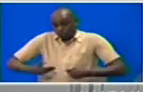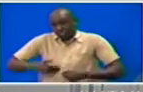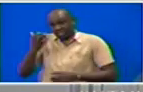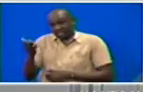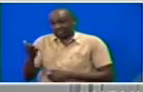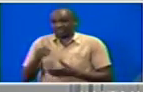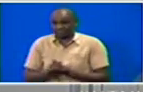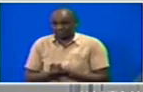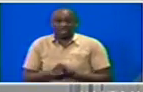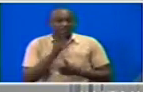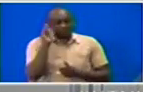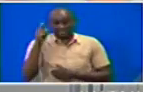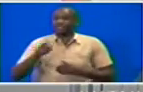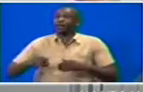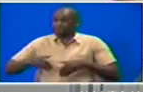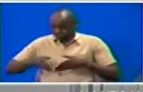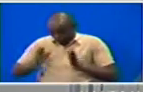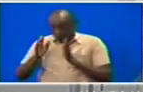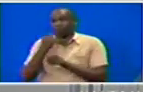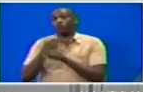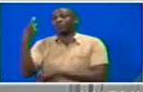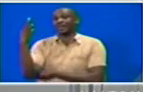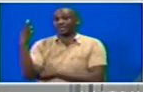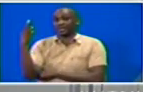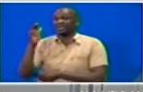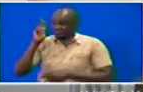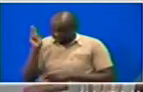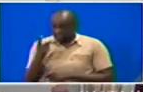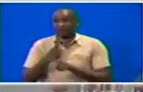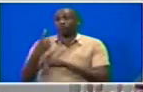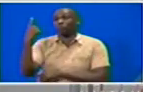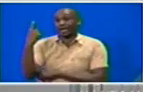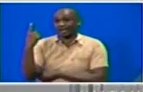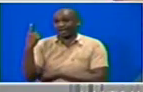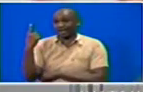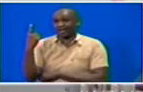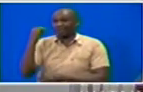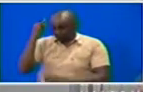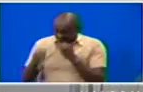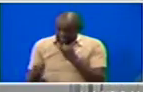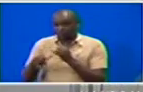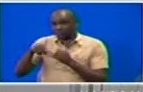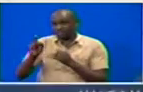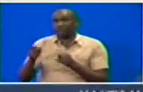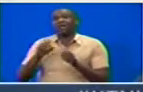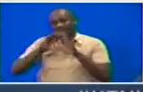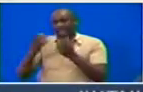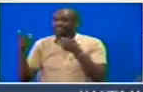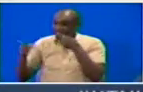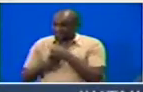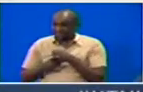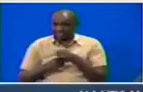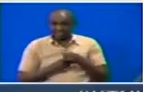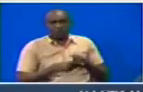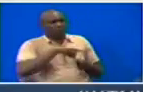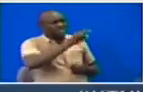Wow. Yes, my firstborn is in form 3. Wa pili ya form 1. Wa mwisho kitenda mimba kwa class 6. Hivi kwani una